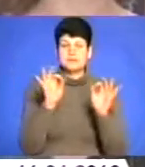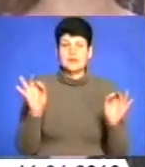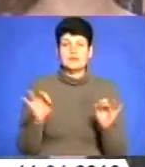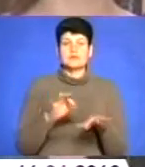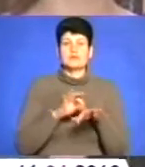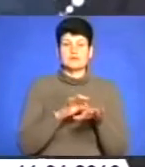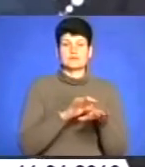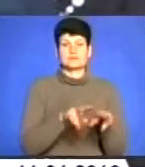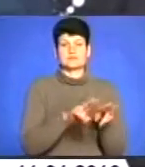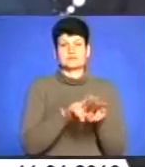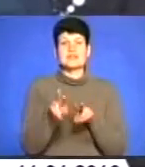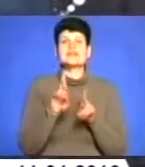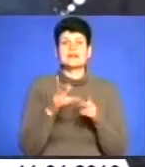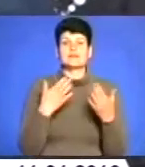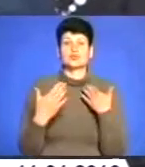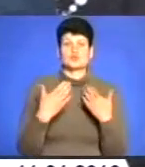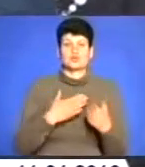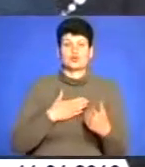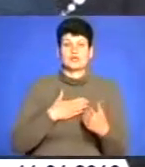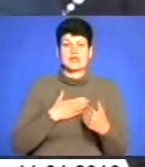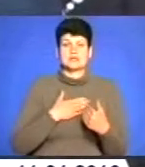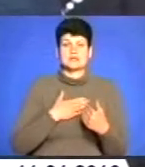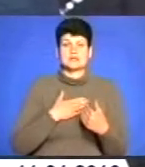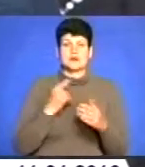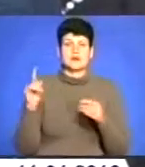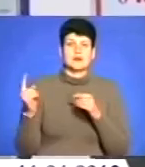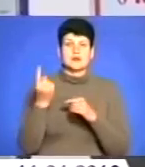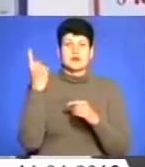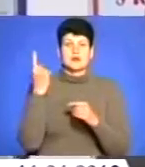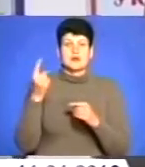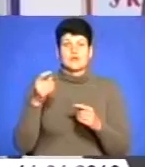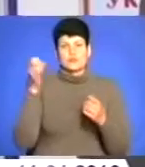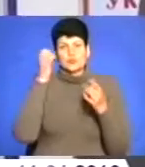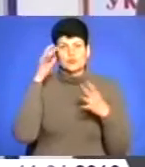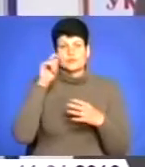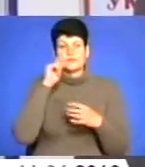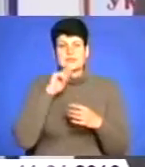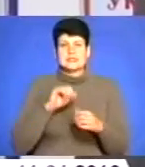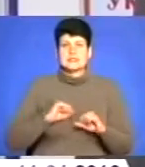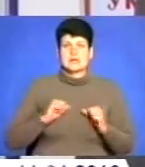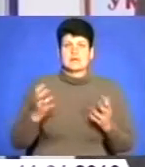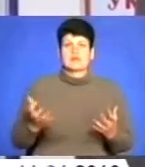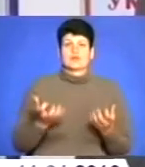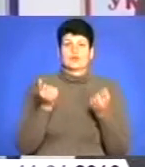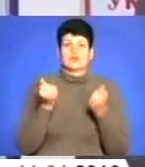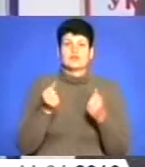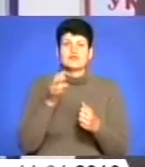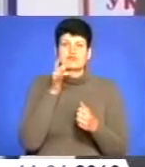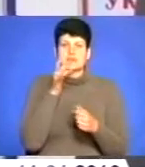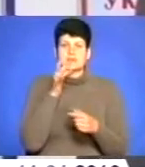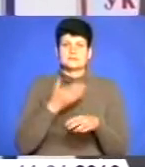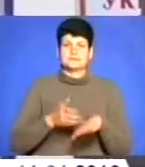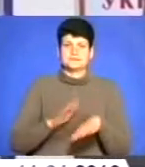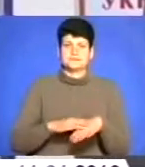провів паралель, як ставляться у нас до подвижників науки і культури, які намагалися врятувати її у часи гонінь та